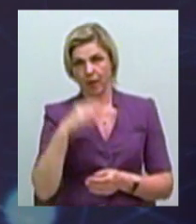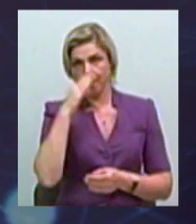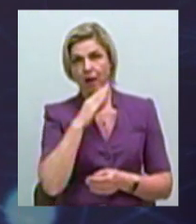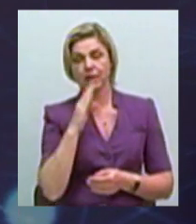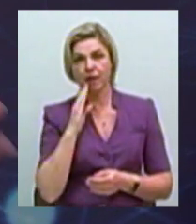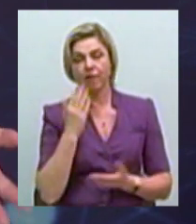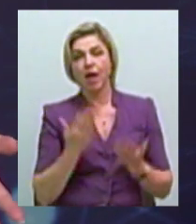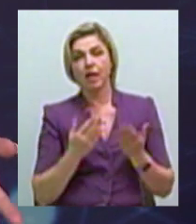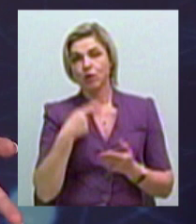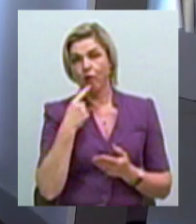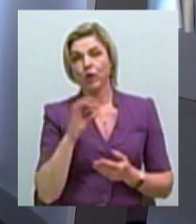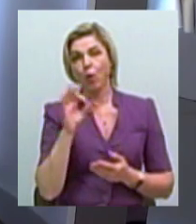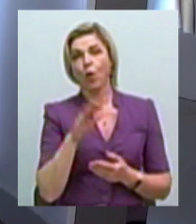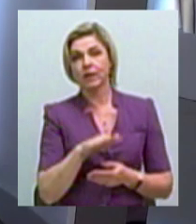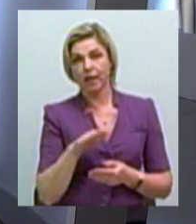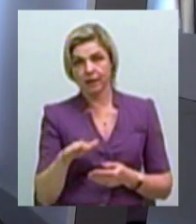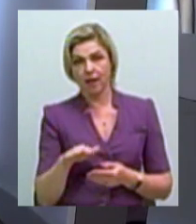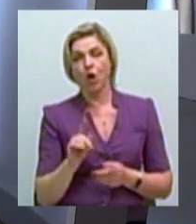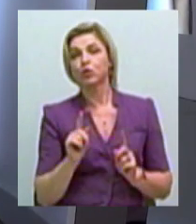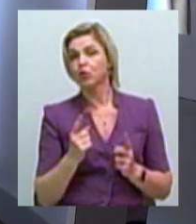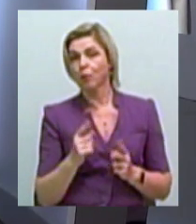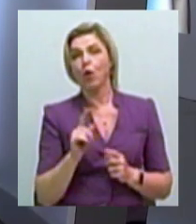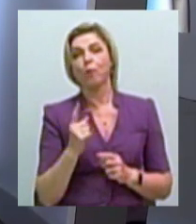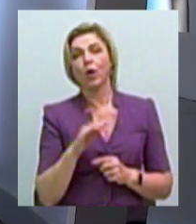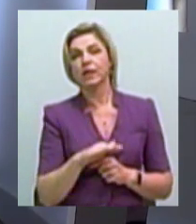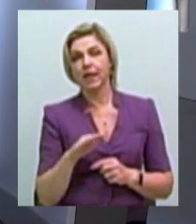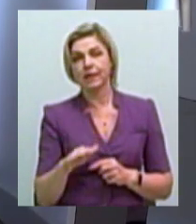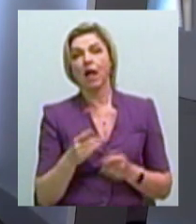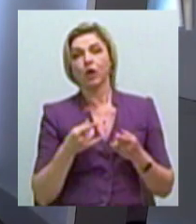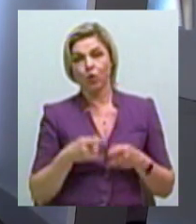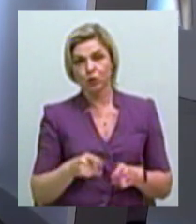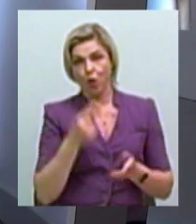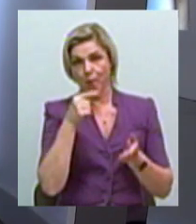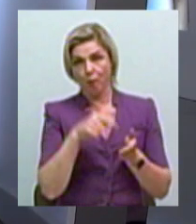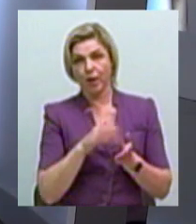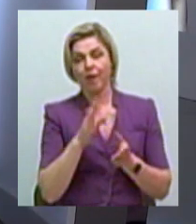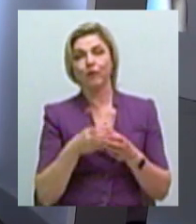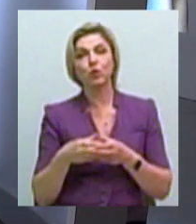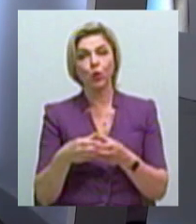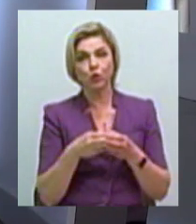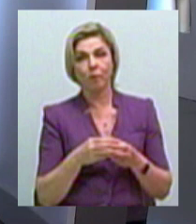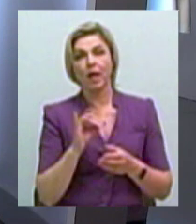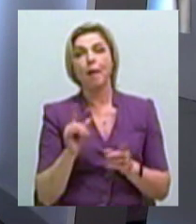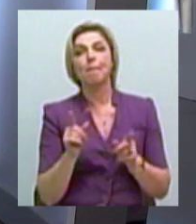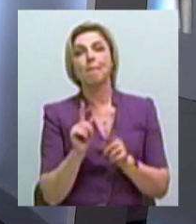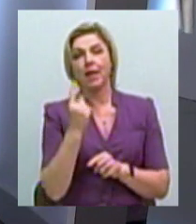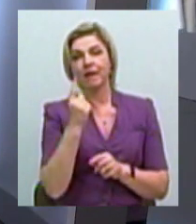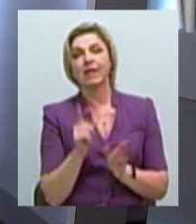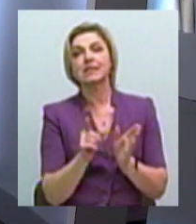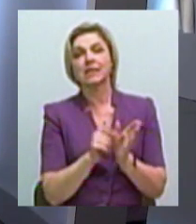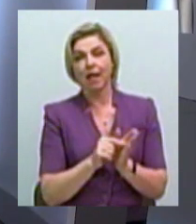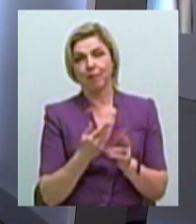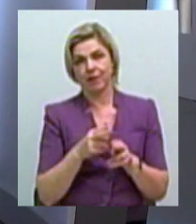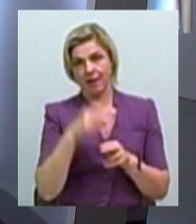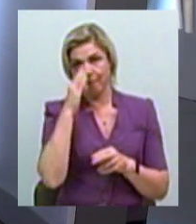говоримо про дітей в розрізі того випадку. Так, чому? Тому що дитина, вона народжується, потрапляє в соціум, і, відповідно, перше, з ким вона стикається, це з